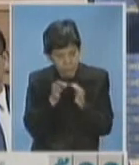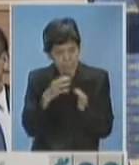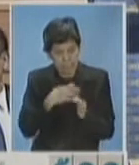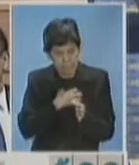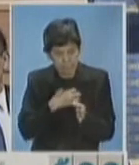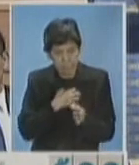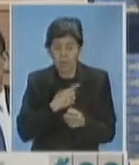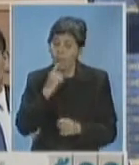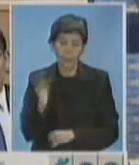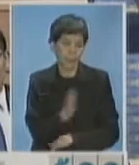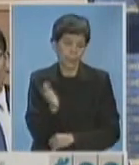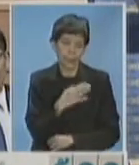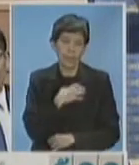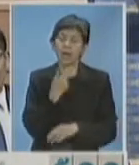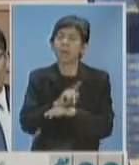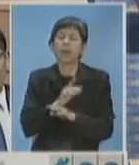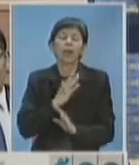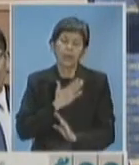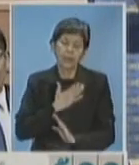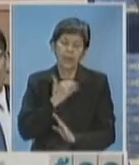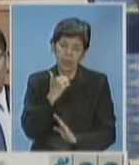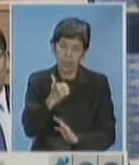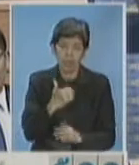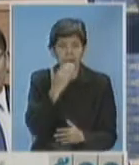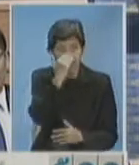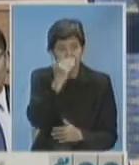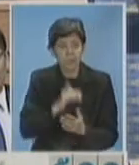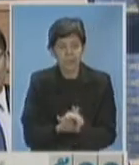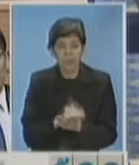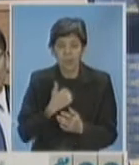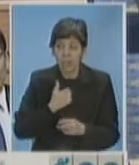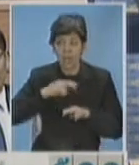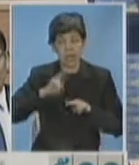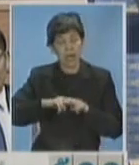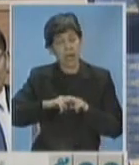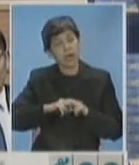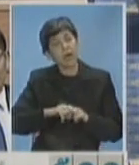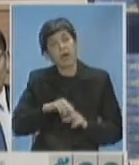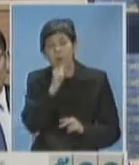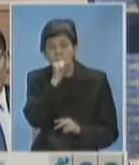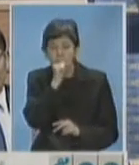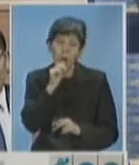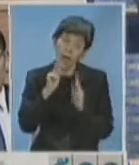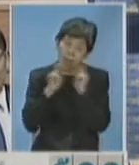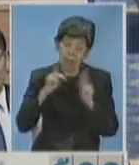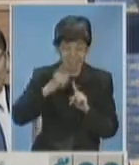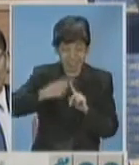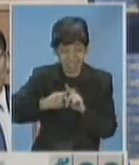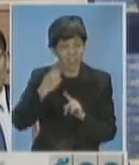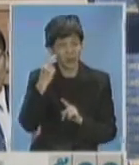และไปอย่างรวดเร็วเพื่อให้ท่านประธานสบายใจเพราะอะไรครับเมื่อนั่งเป็นโฆษกกรรมาธิการงบประมาณท่านประธาน2